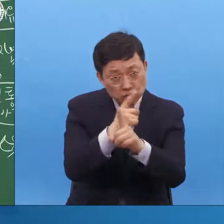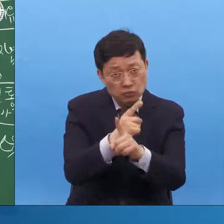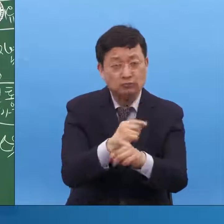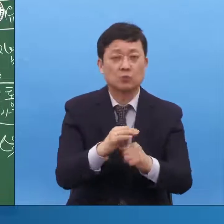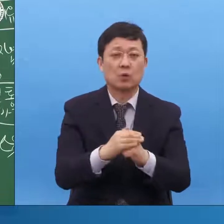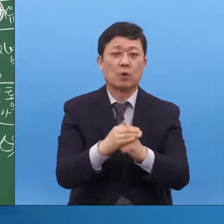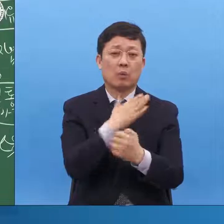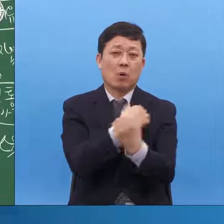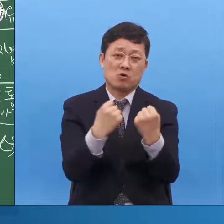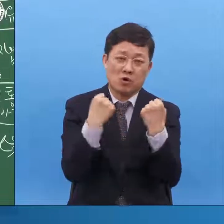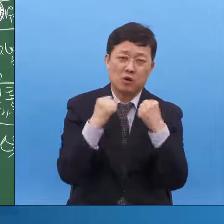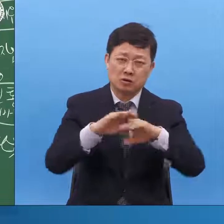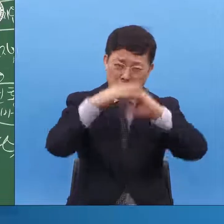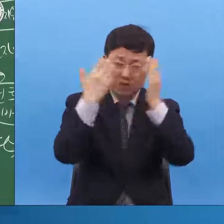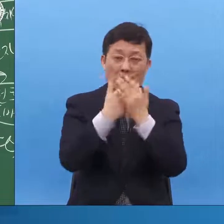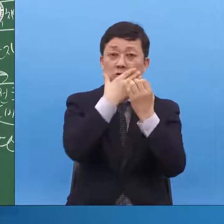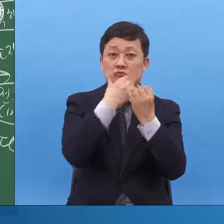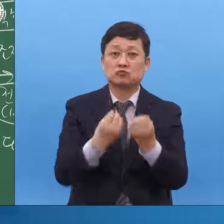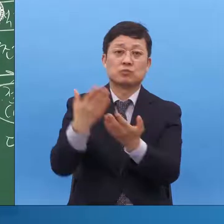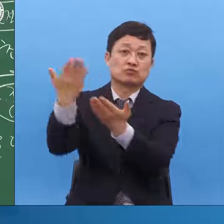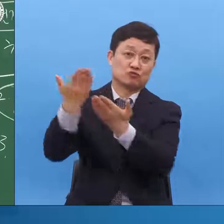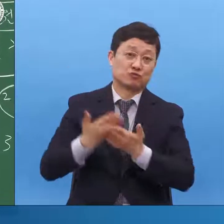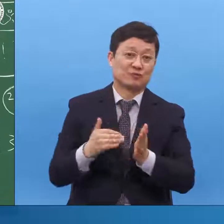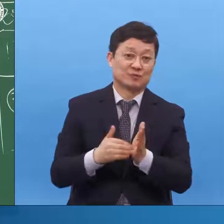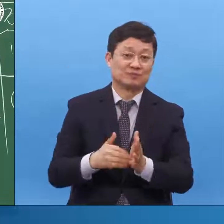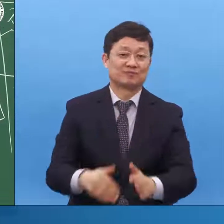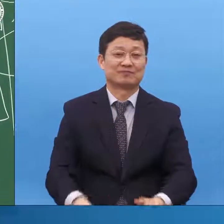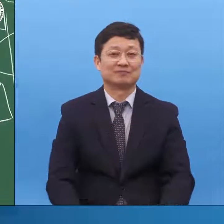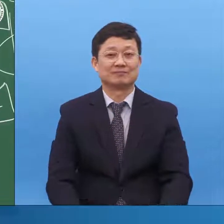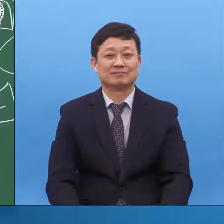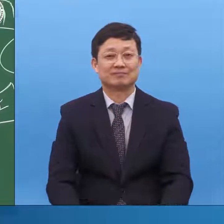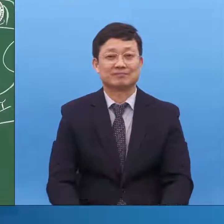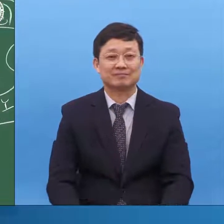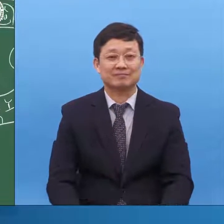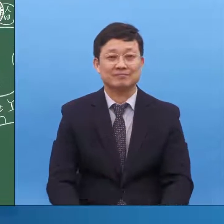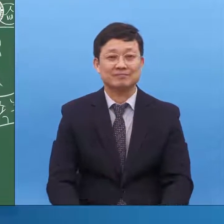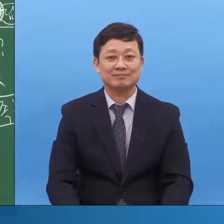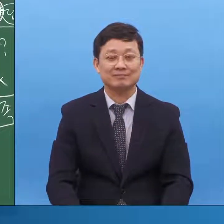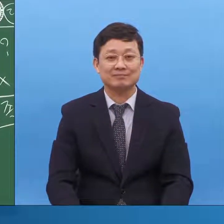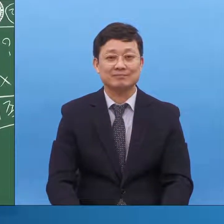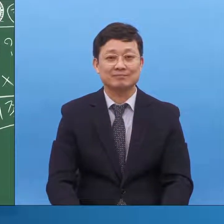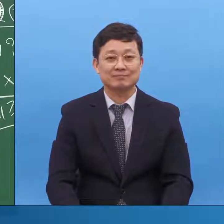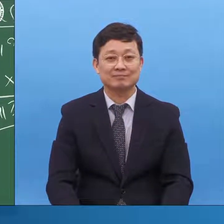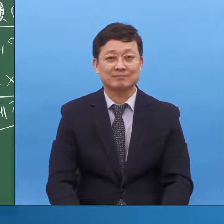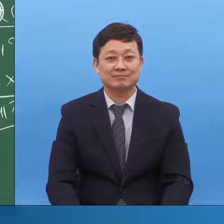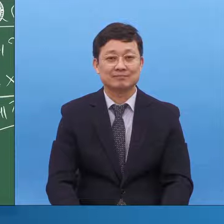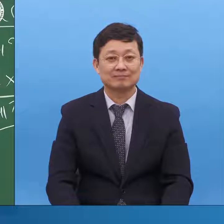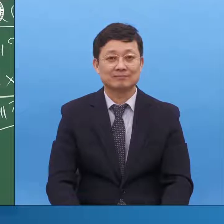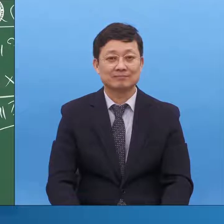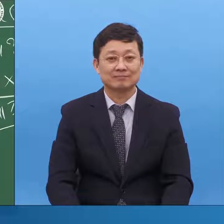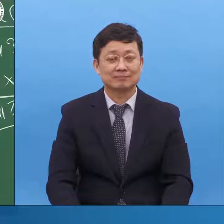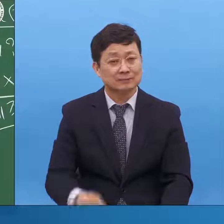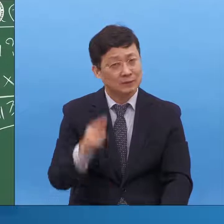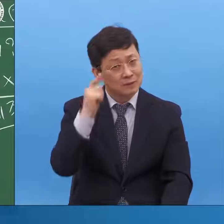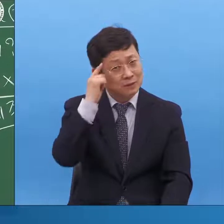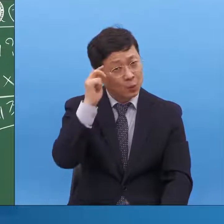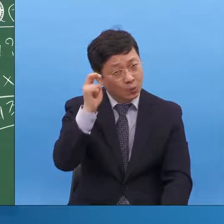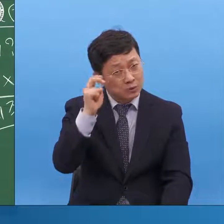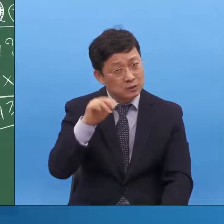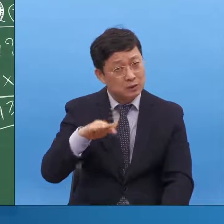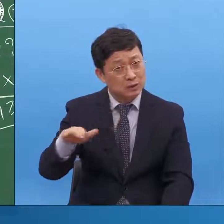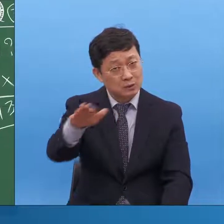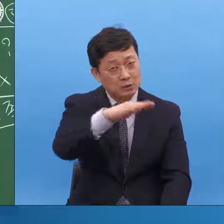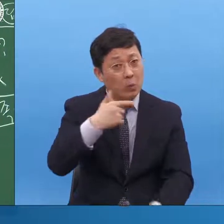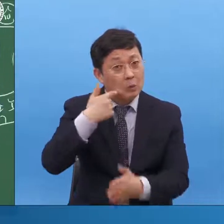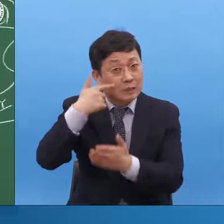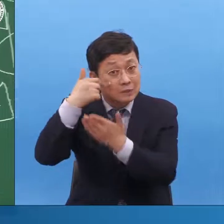so of the many answers God has granted me, He gave the answer of being able to heal many people and also my own health. 혹시 목사님들 병자들을